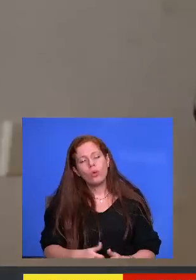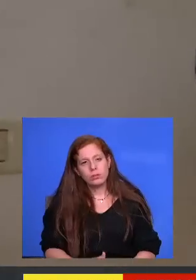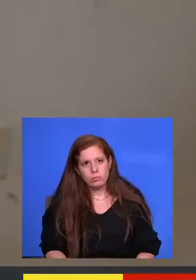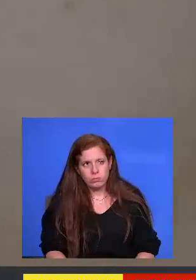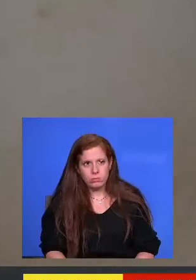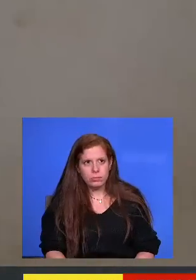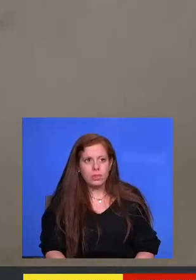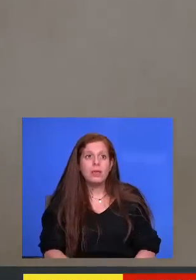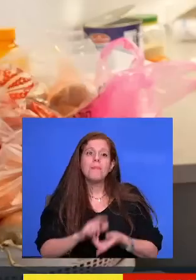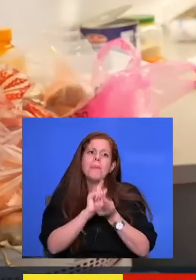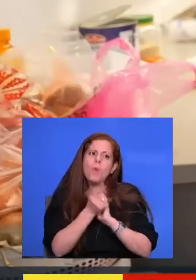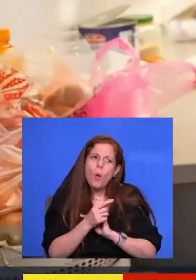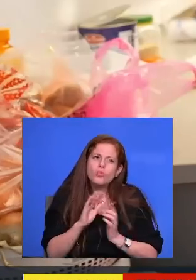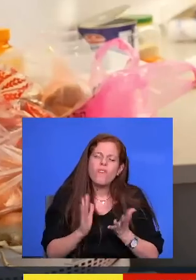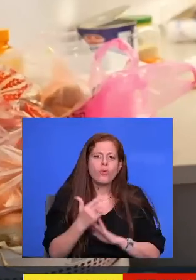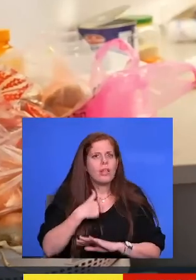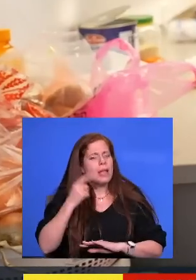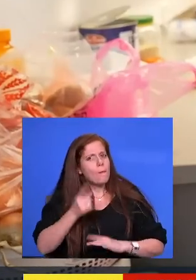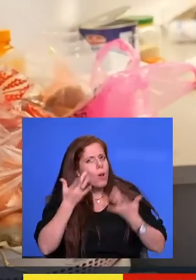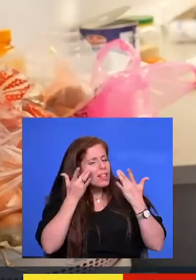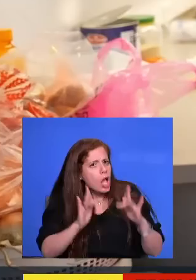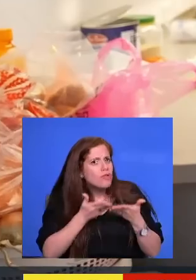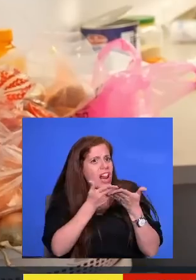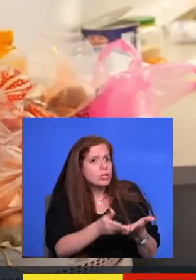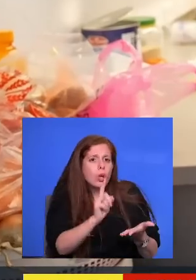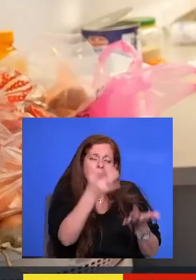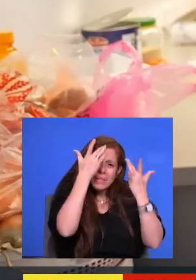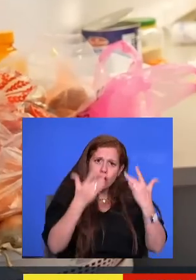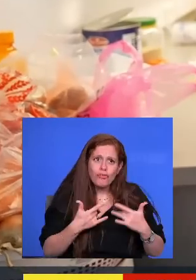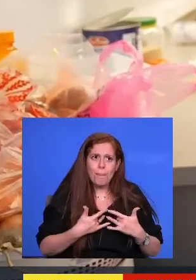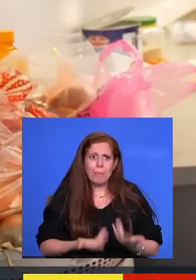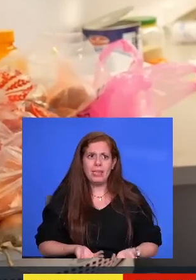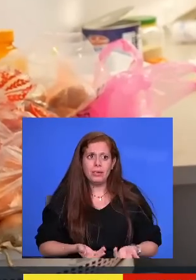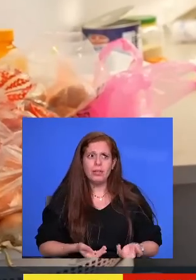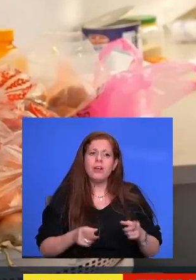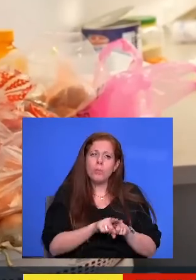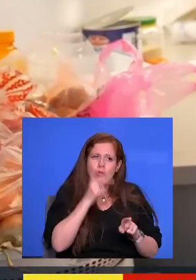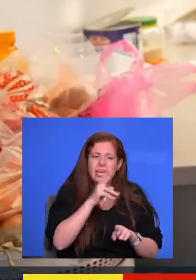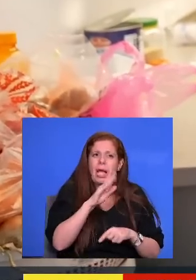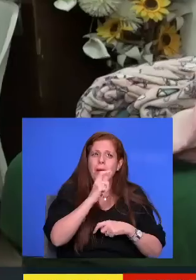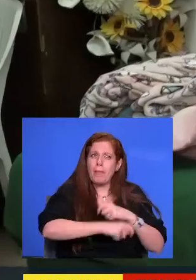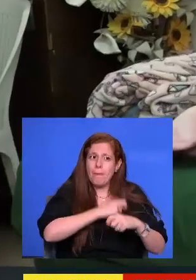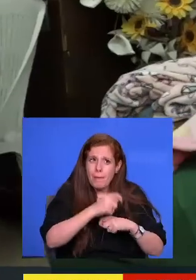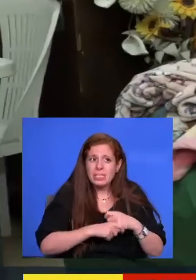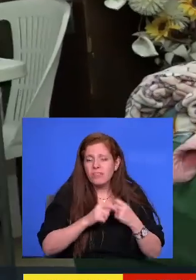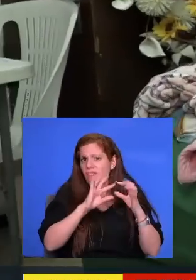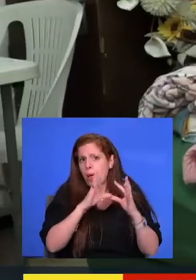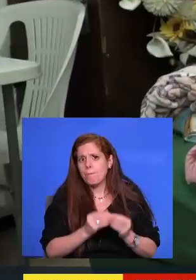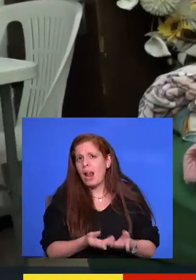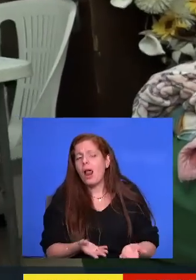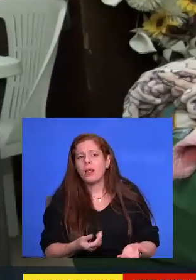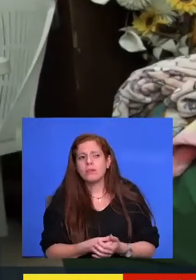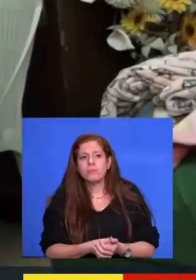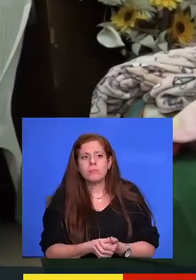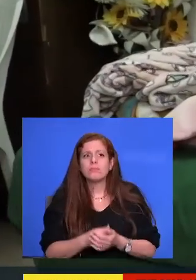במקום שיהיה הפוך, שאני אמור להתחשב ולעזור להם, אז הם מתחשבים בי, כמו שגם ראית, גם לגבי הבר מצווה וגם בכלל. מה גרם